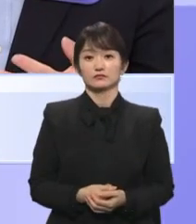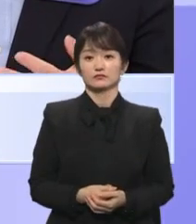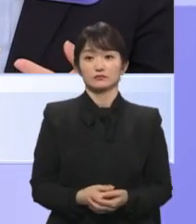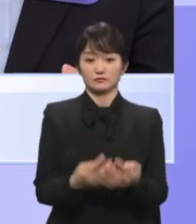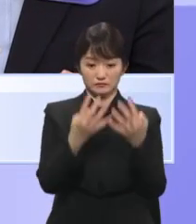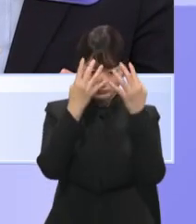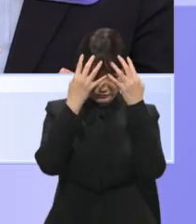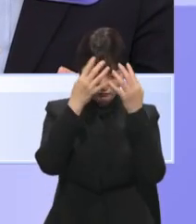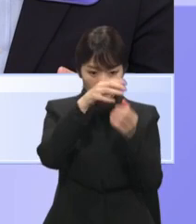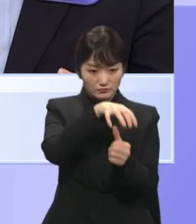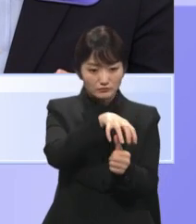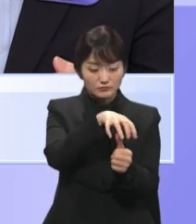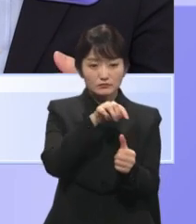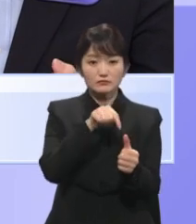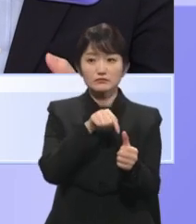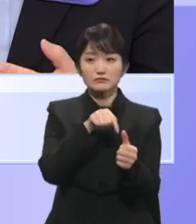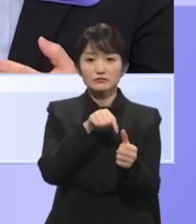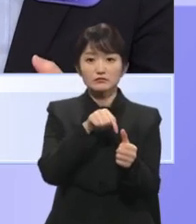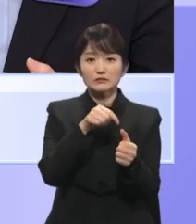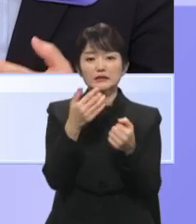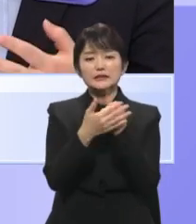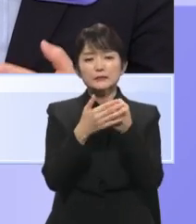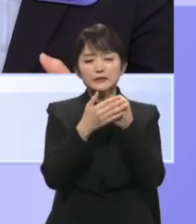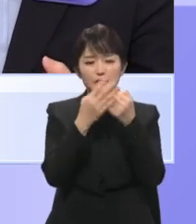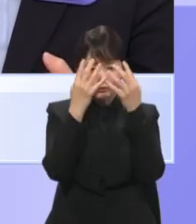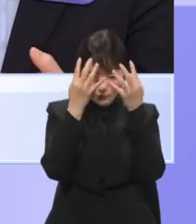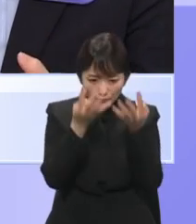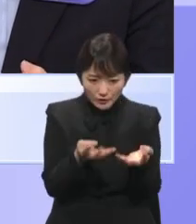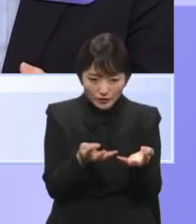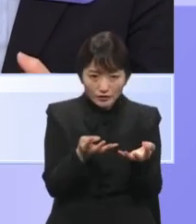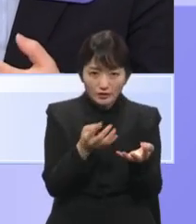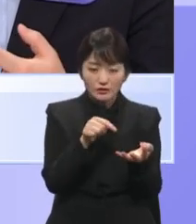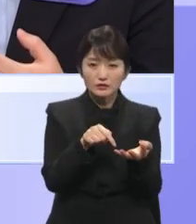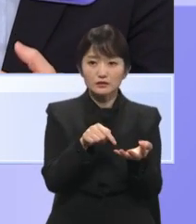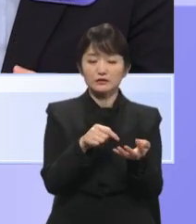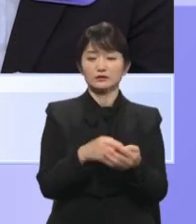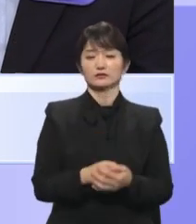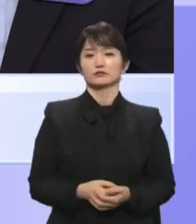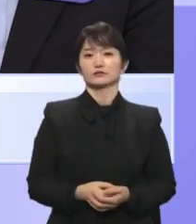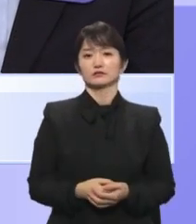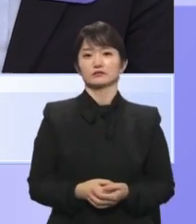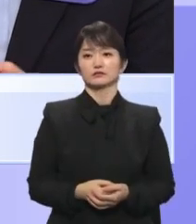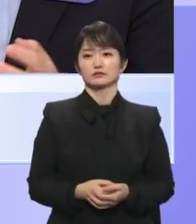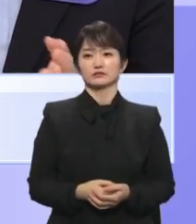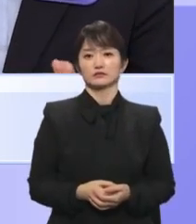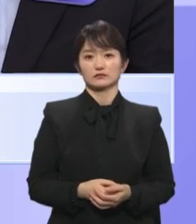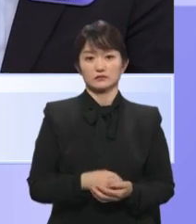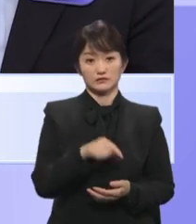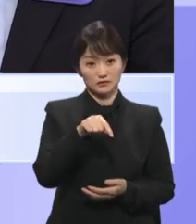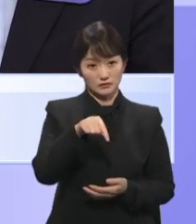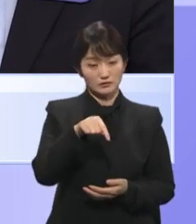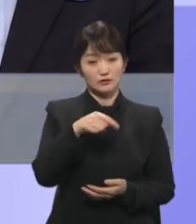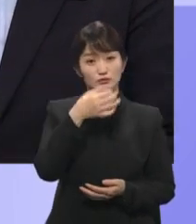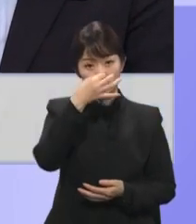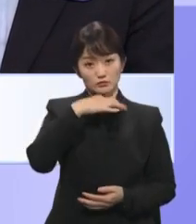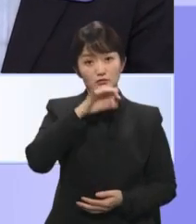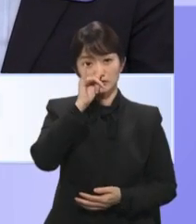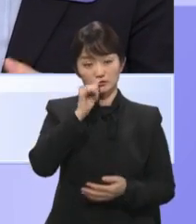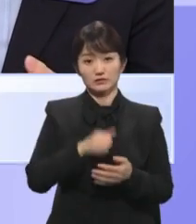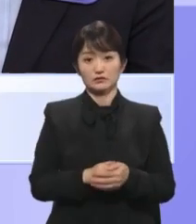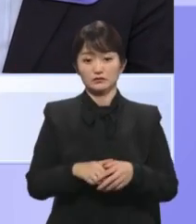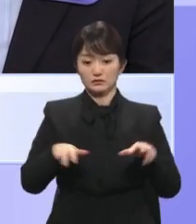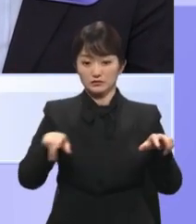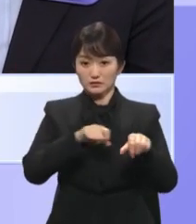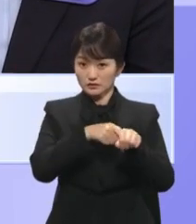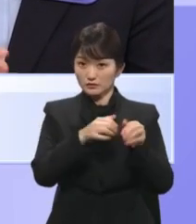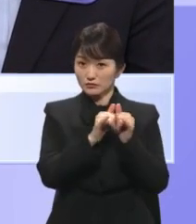있어야 되다가 뭐 예를 들면은 집행이 나왔다 든지 이랬던 사람이 형을 이제 면제를 받는다든지 이런 효과가 있는 거예요 근데 지금 징계를 받게